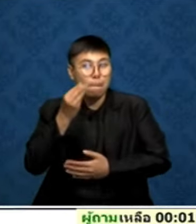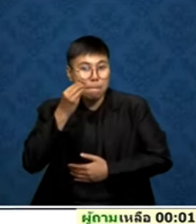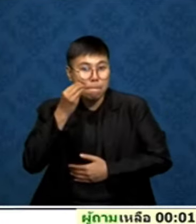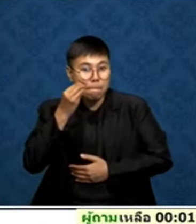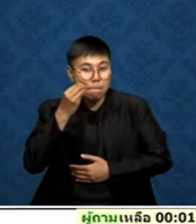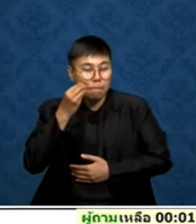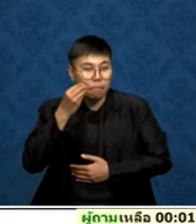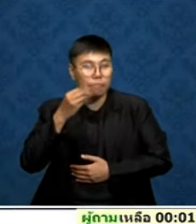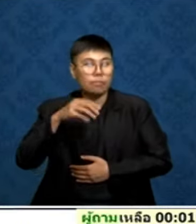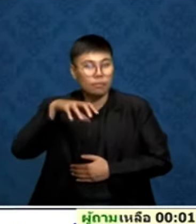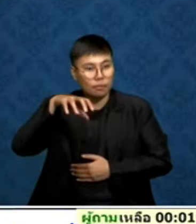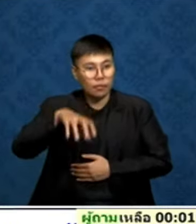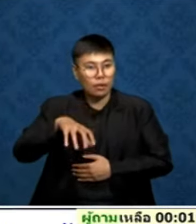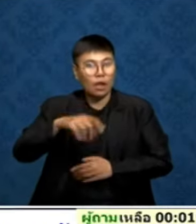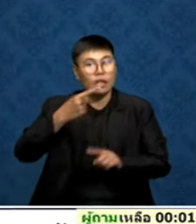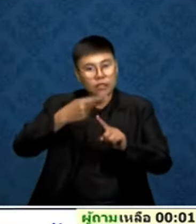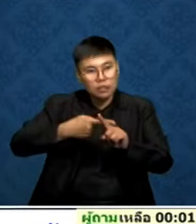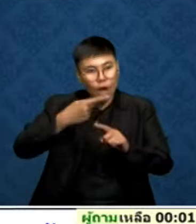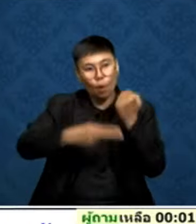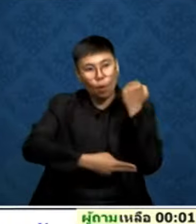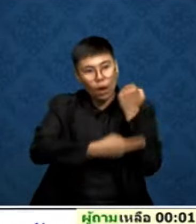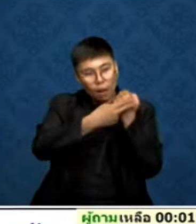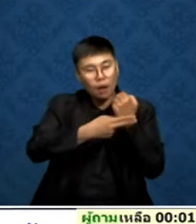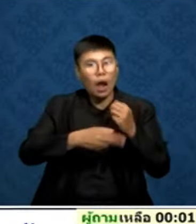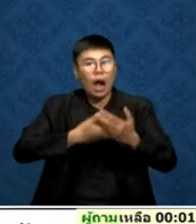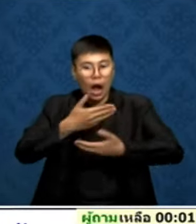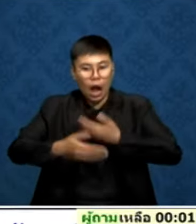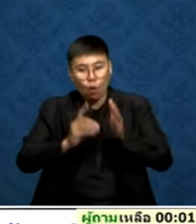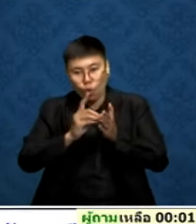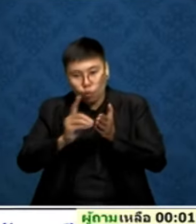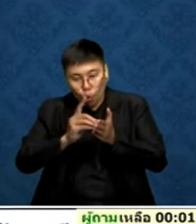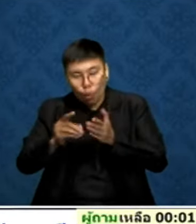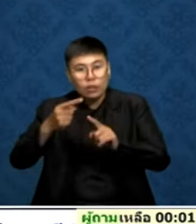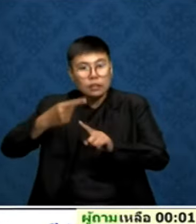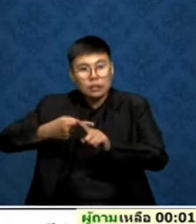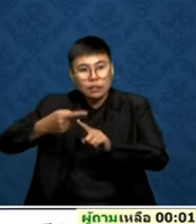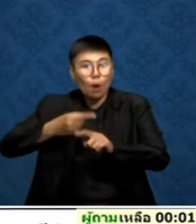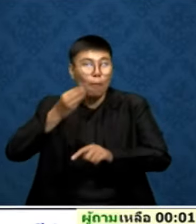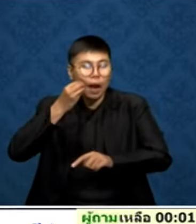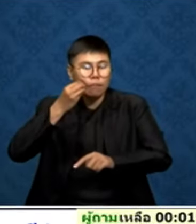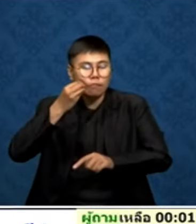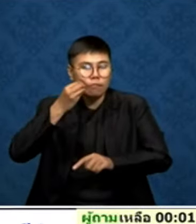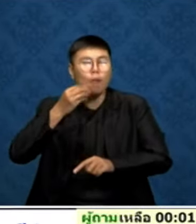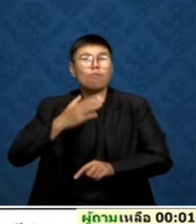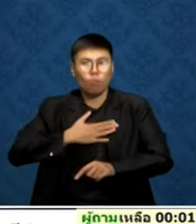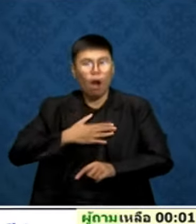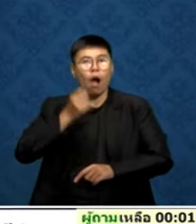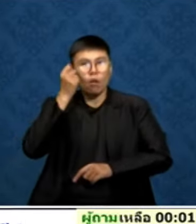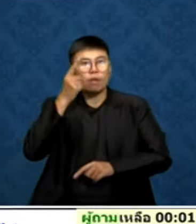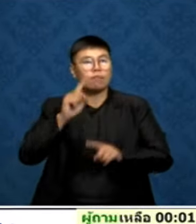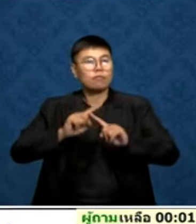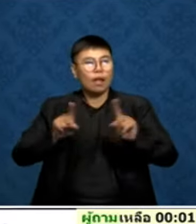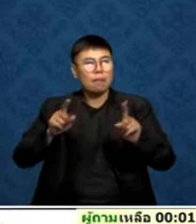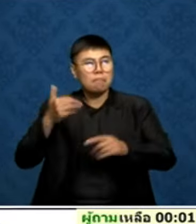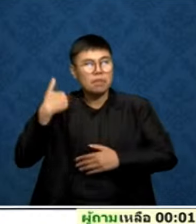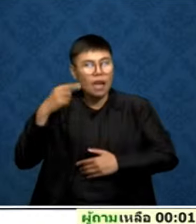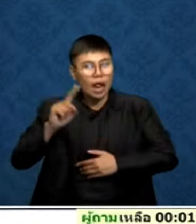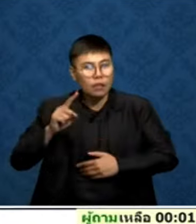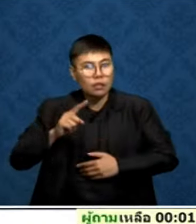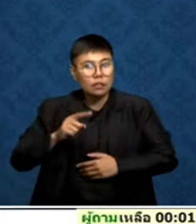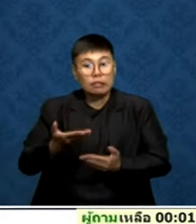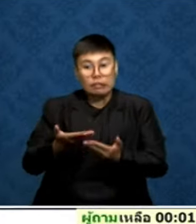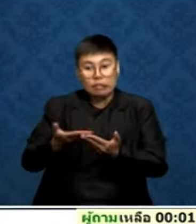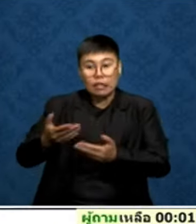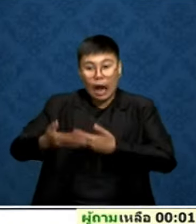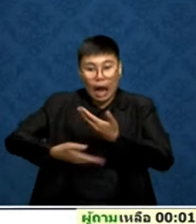ครับโอเคครับเช่าโรงแรมขายคอนโดเช่าบ้านเนี่ยพอเข้าใจครับแต่มีครับซื้อขายบ้านและ